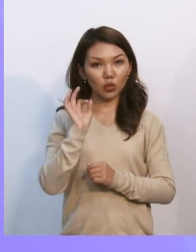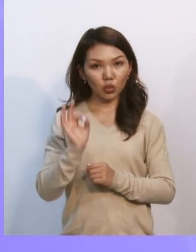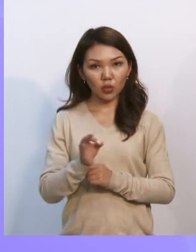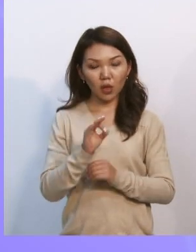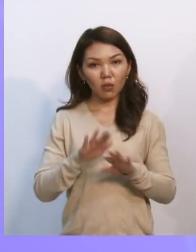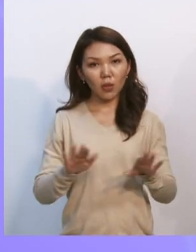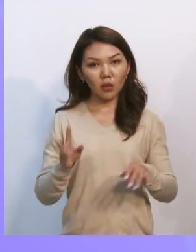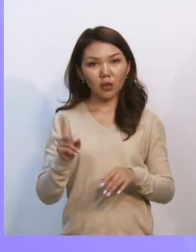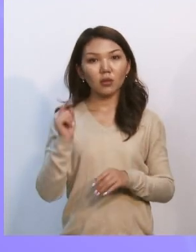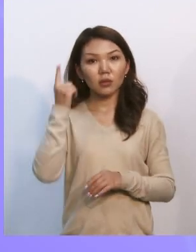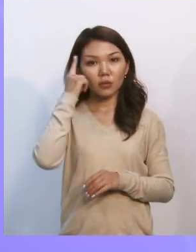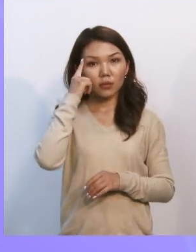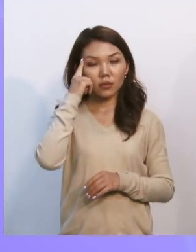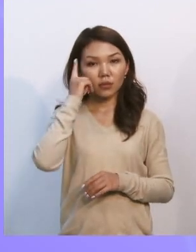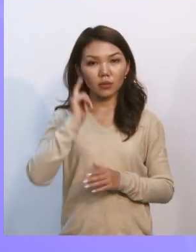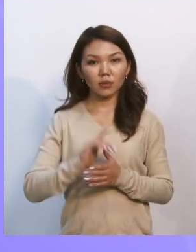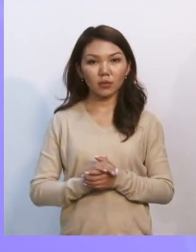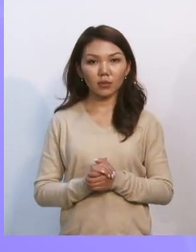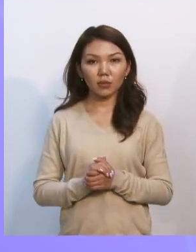Туурабы балдар?